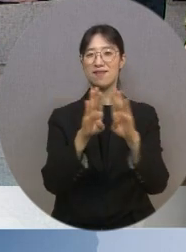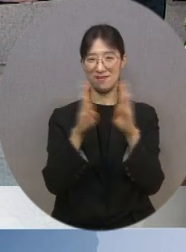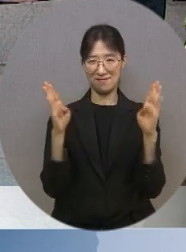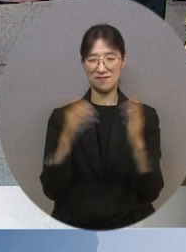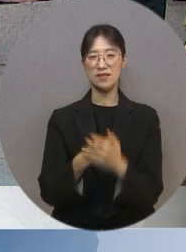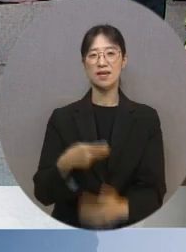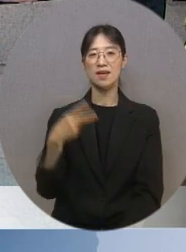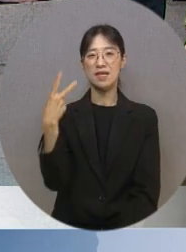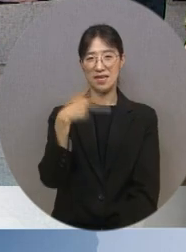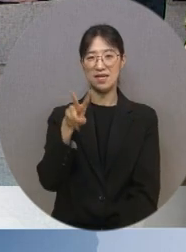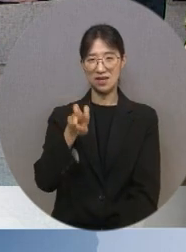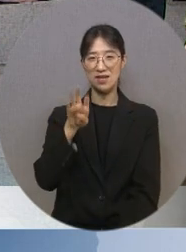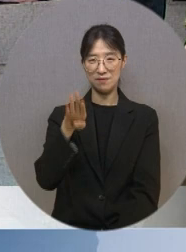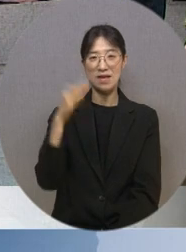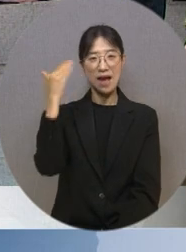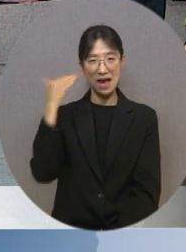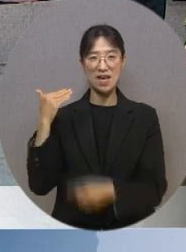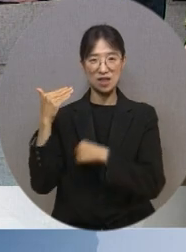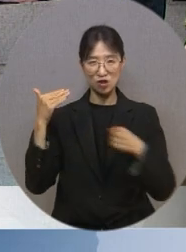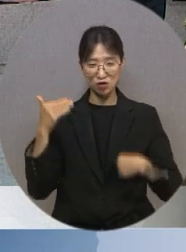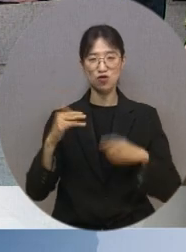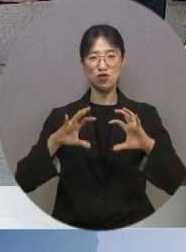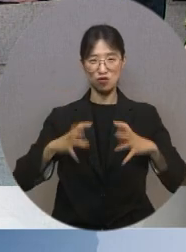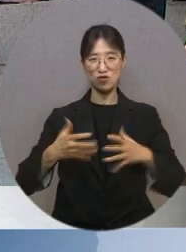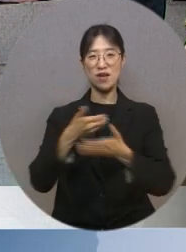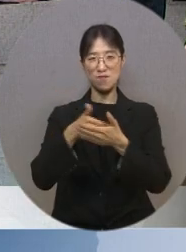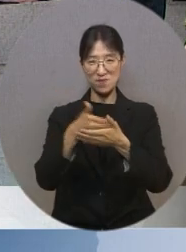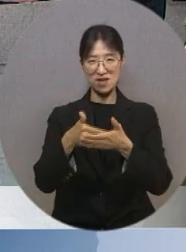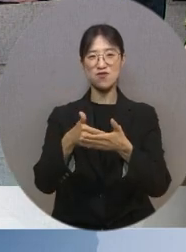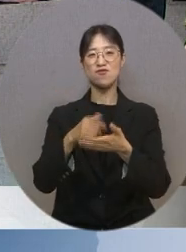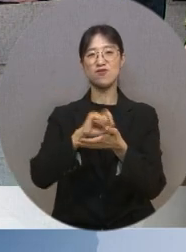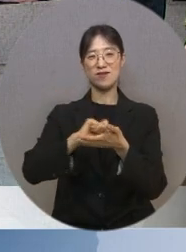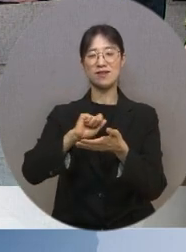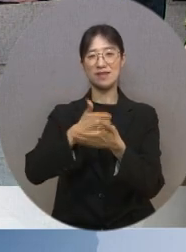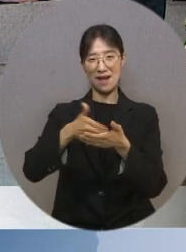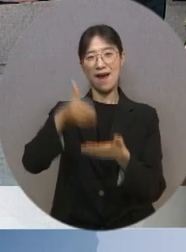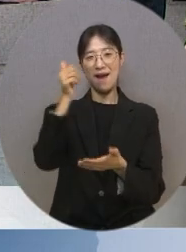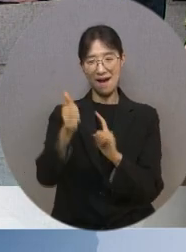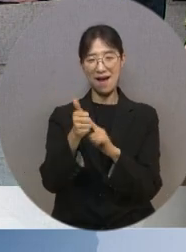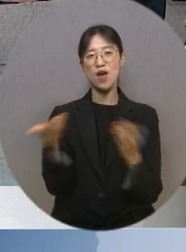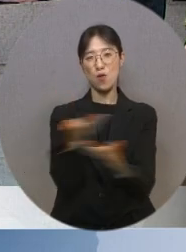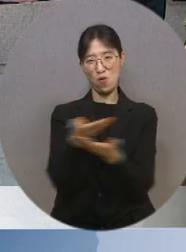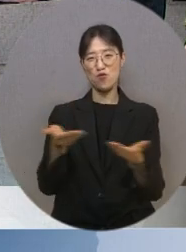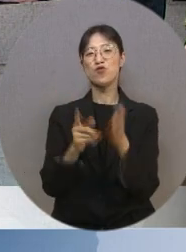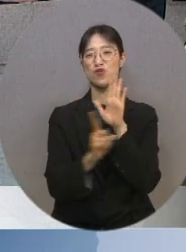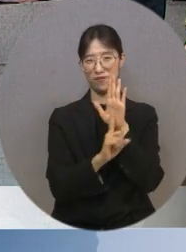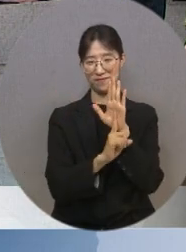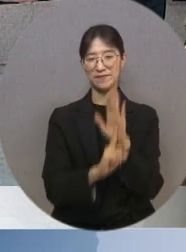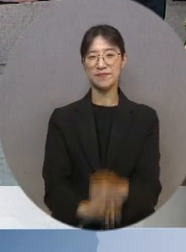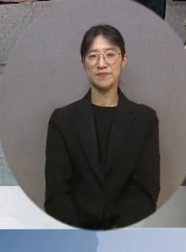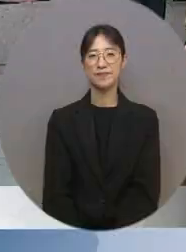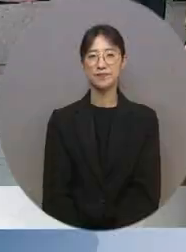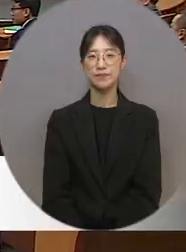열렸습니다. 2024 한중 국제미술 중견 작가 교류전인데요. 정유정 기자입니다.